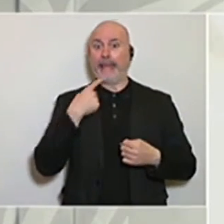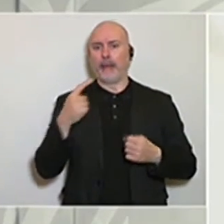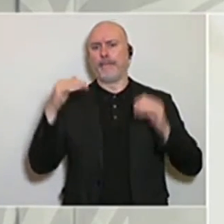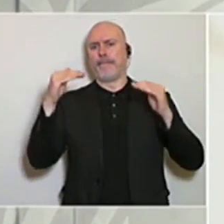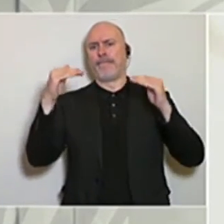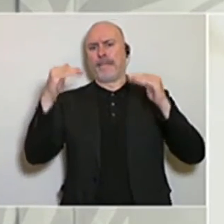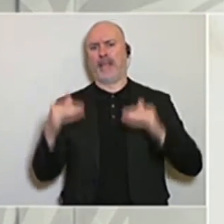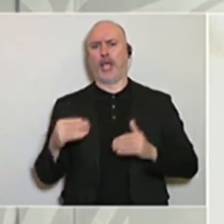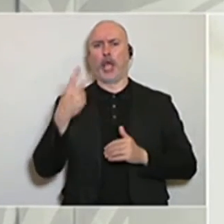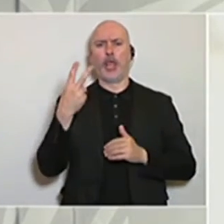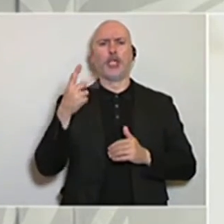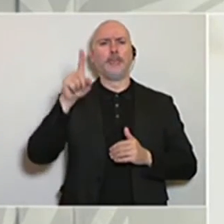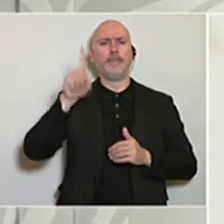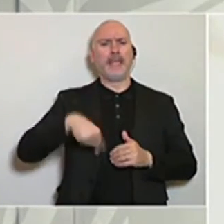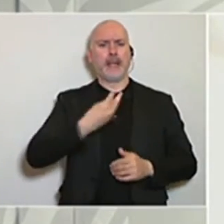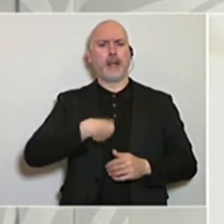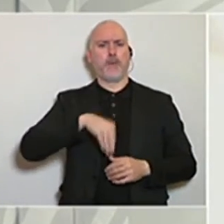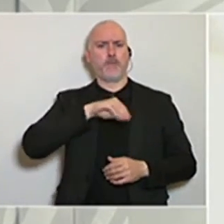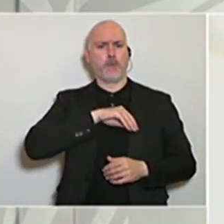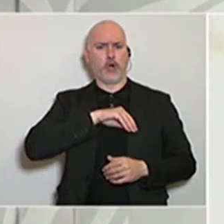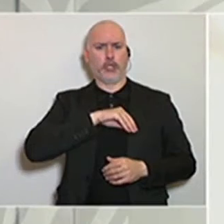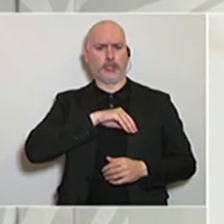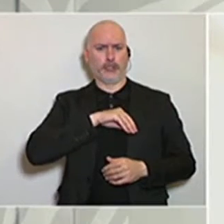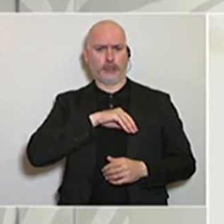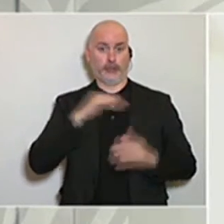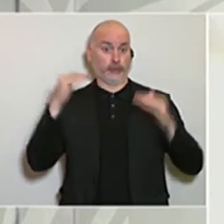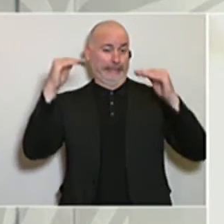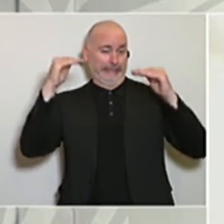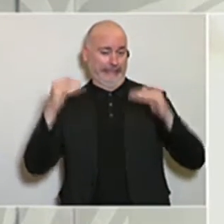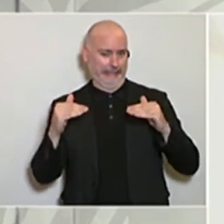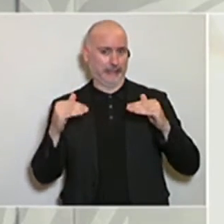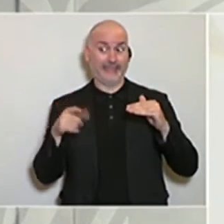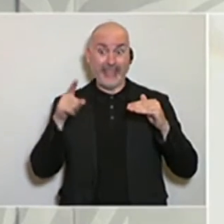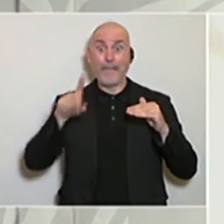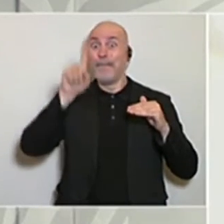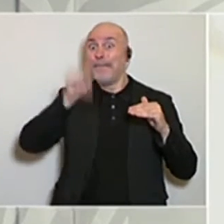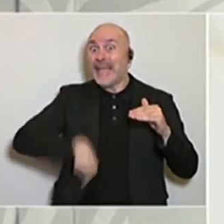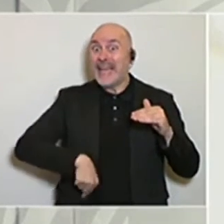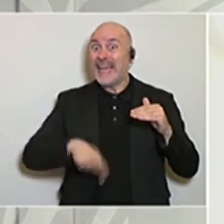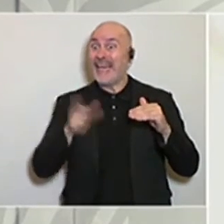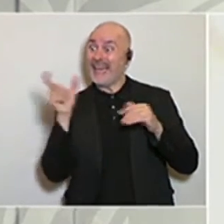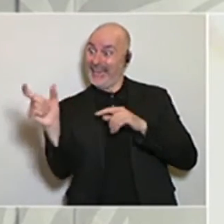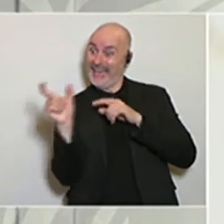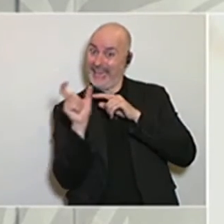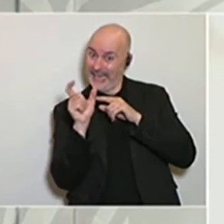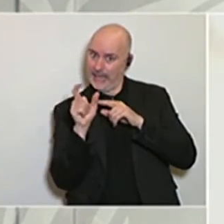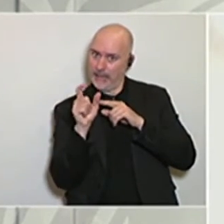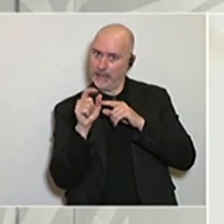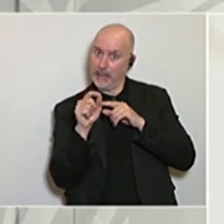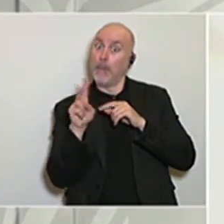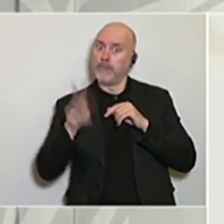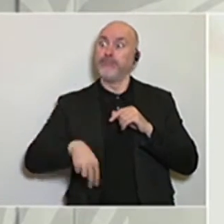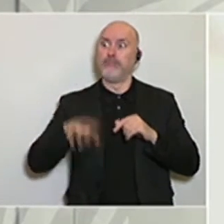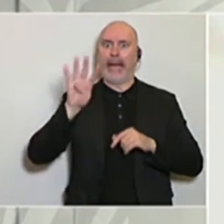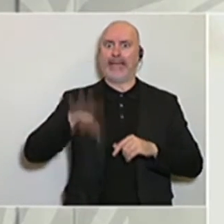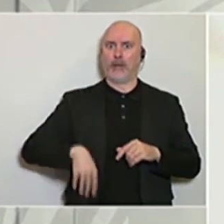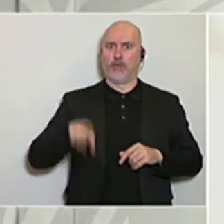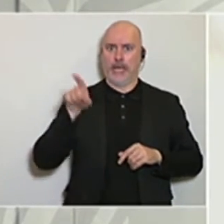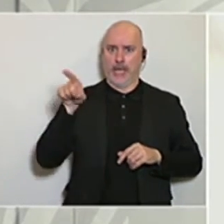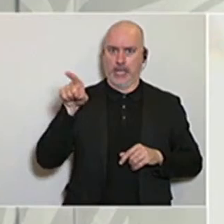rebaixaven en 2.000 morts la quantitat total i deia que 1.000 d'aquests pertanyien a